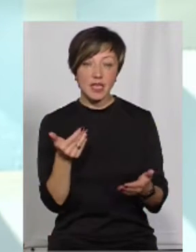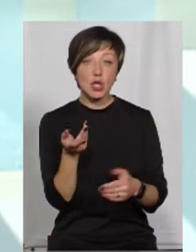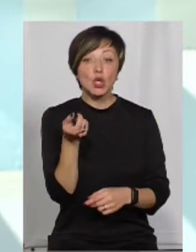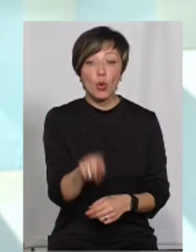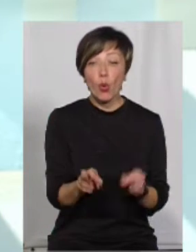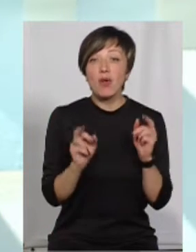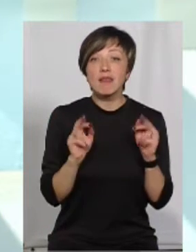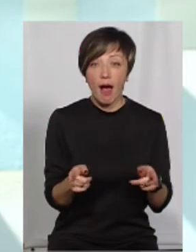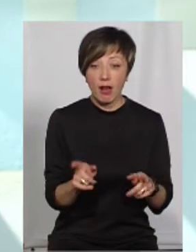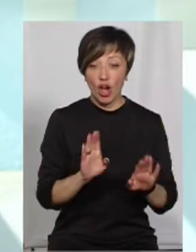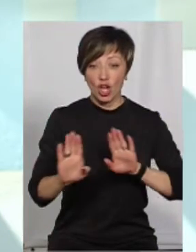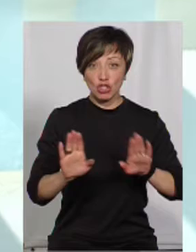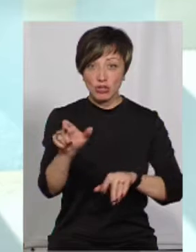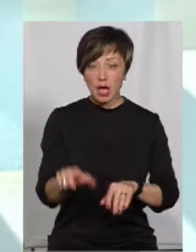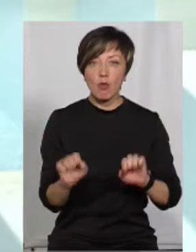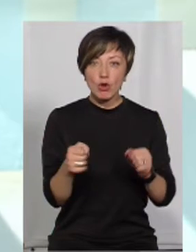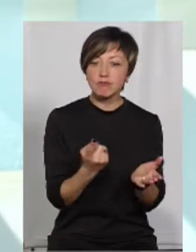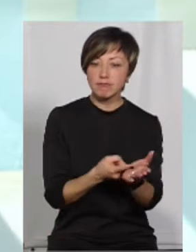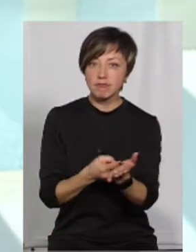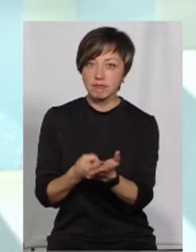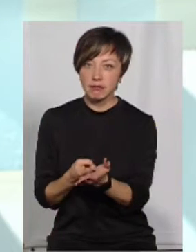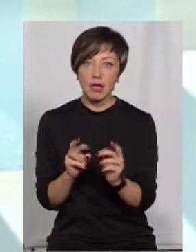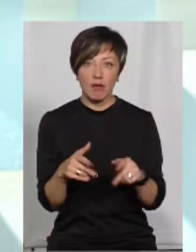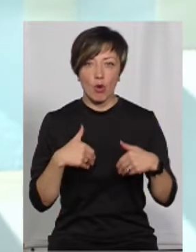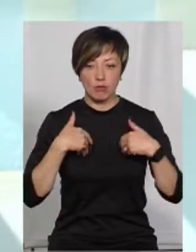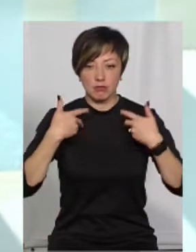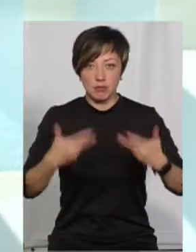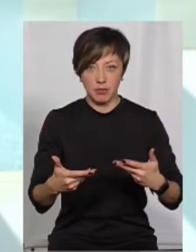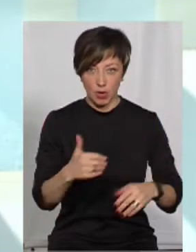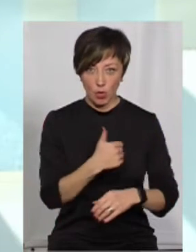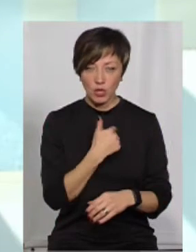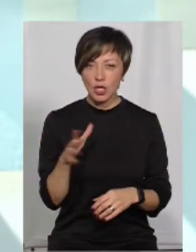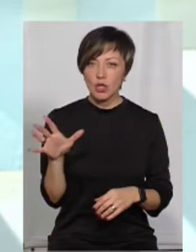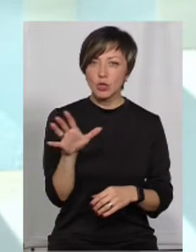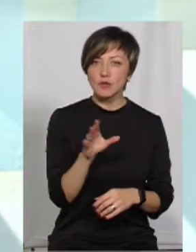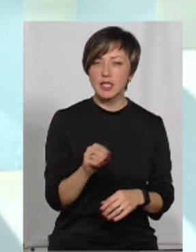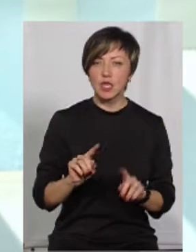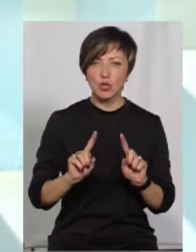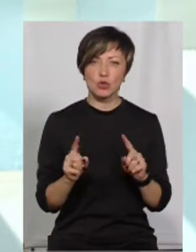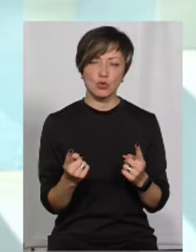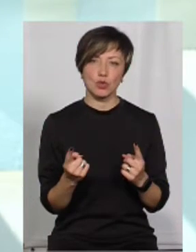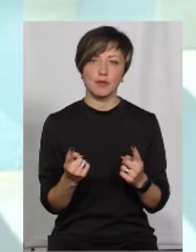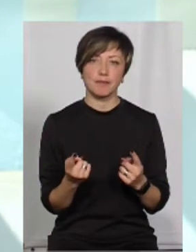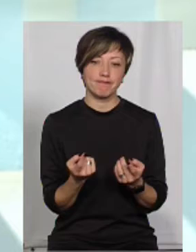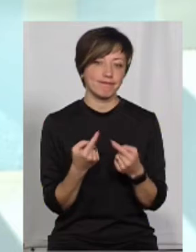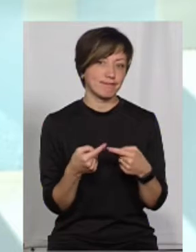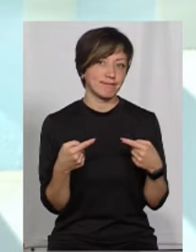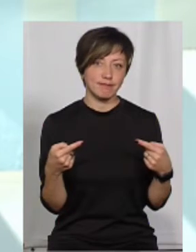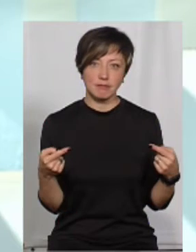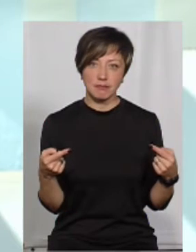від того, як він може аргументувати те, що він хоче. Тобто це все дуже, дуже, скажімо, такі